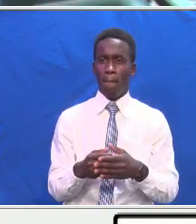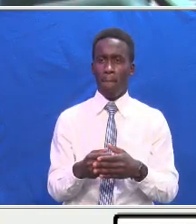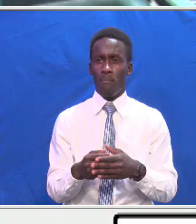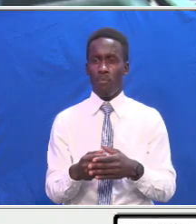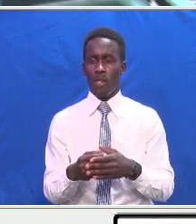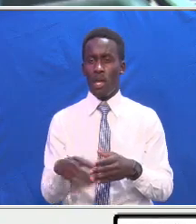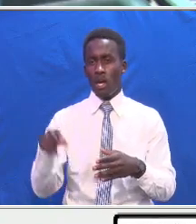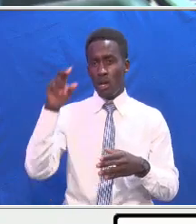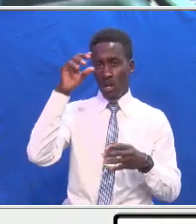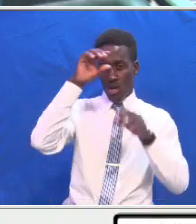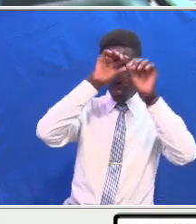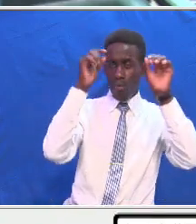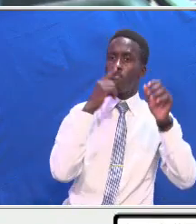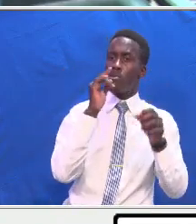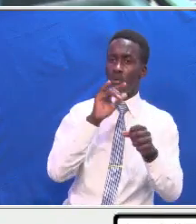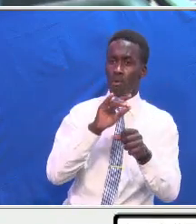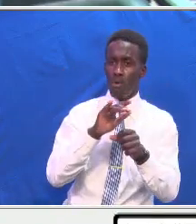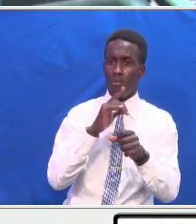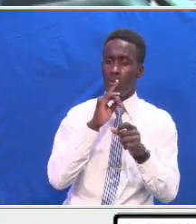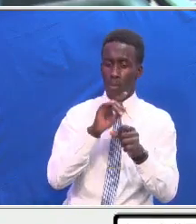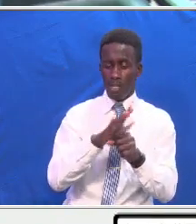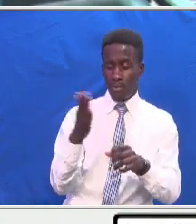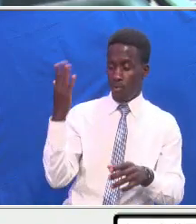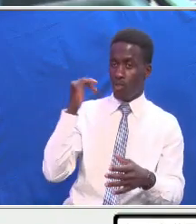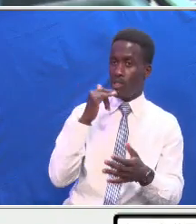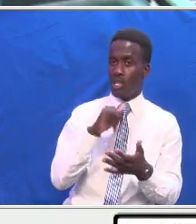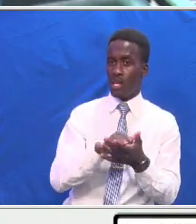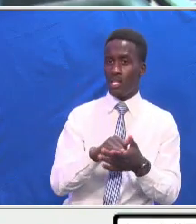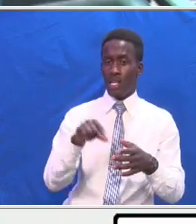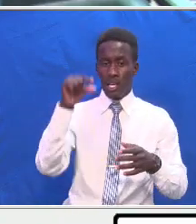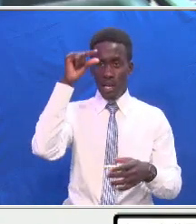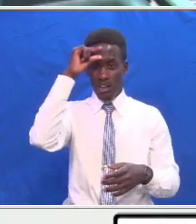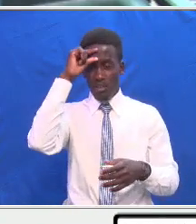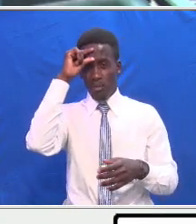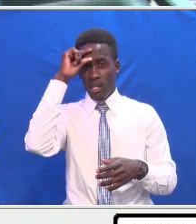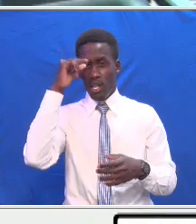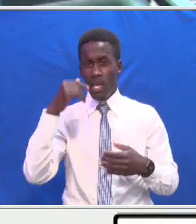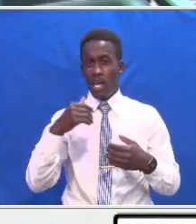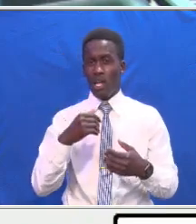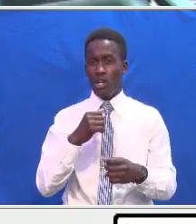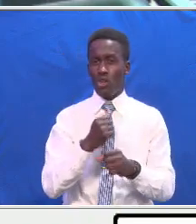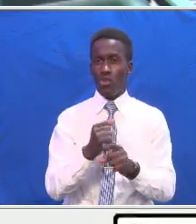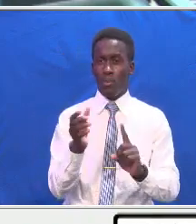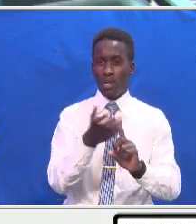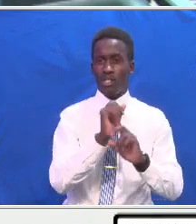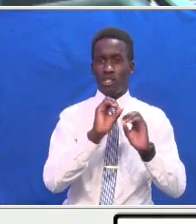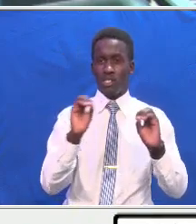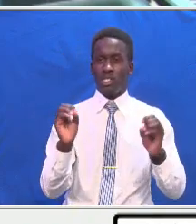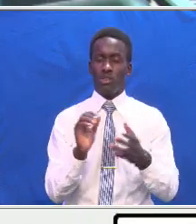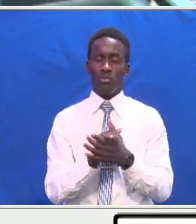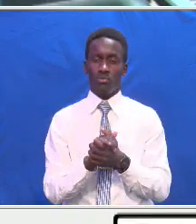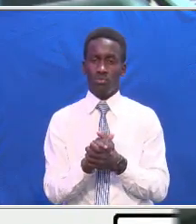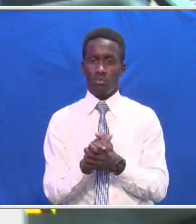kwamba serikali ya Kenya Kwanza haitajihusisha na visa vyovyote vile vya utekaji nyara wa lazima.